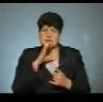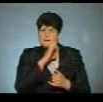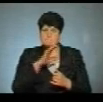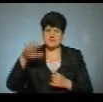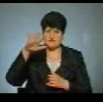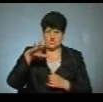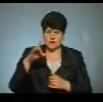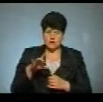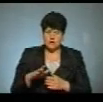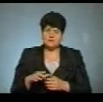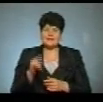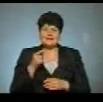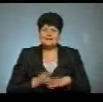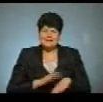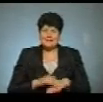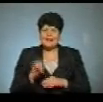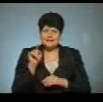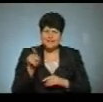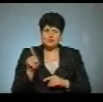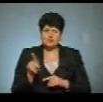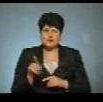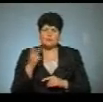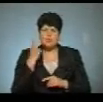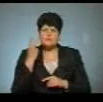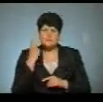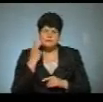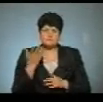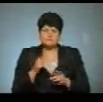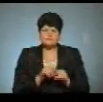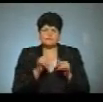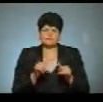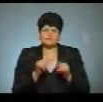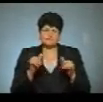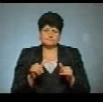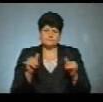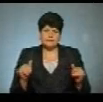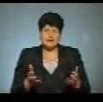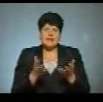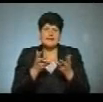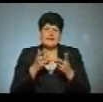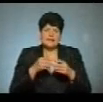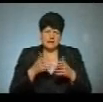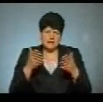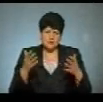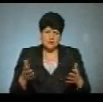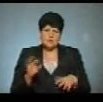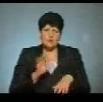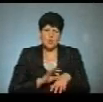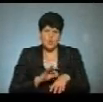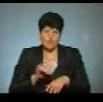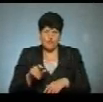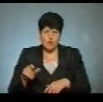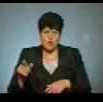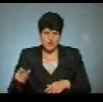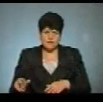районах, вона складна тим, що там постійна динаміка до зростання кількості хворих